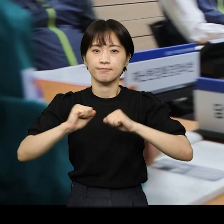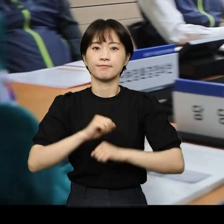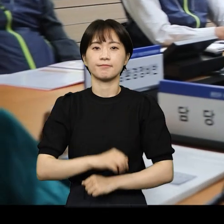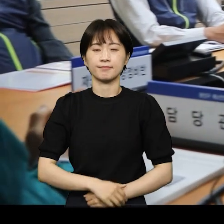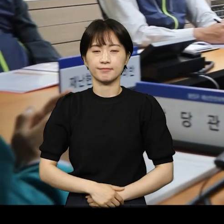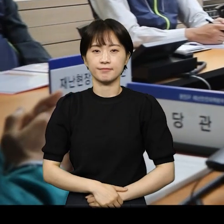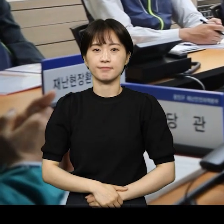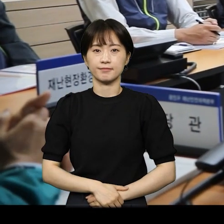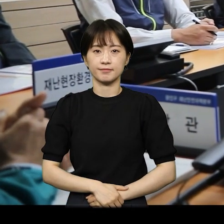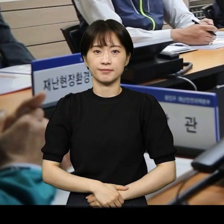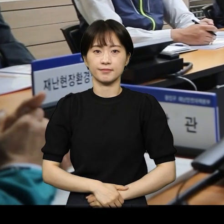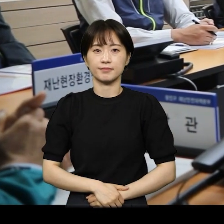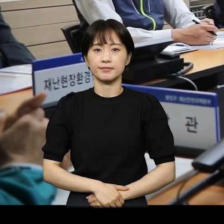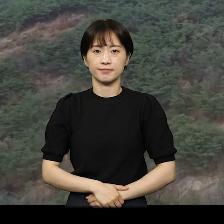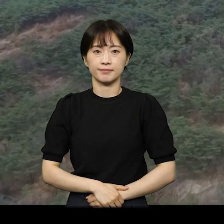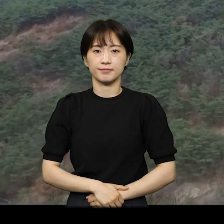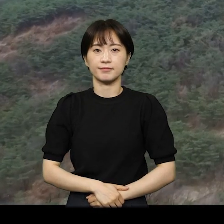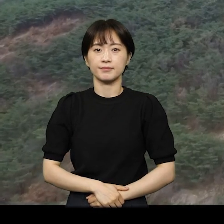예방에 힘쓰고 있습니다.